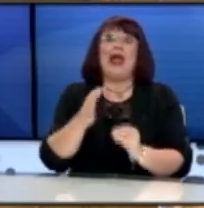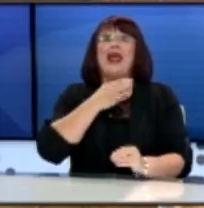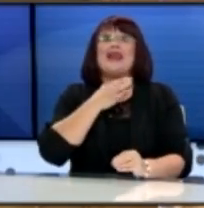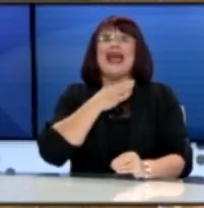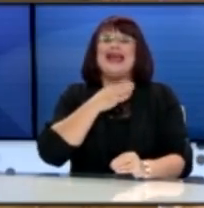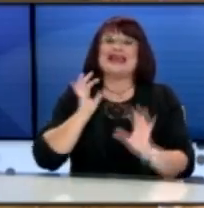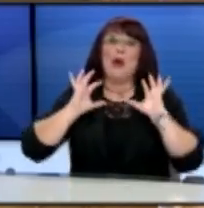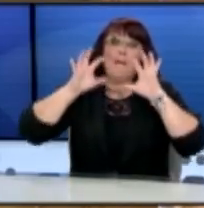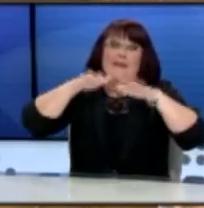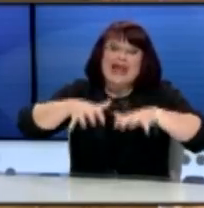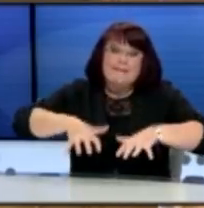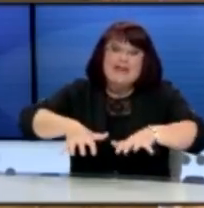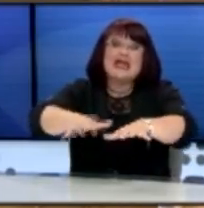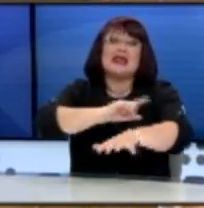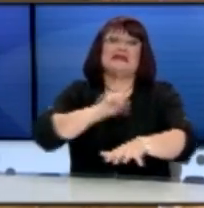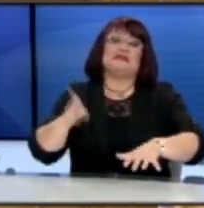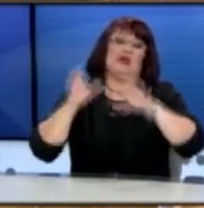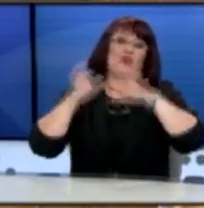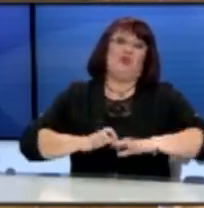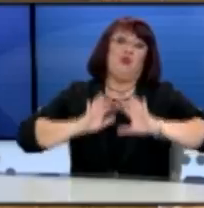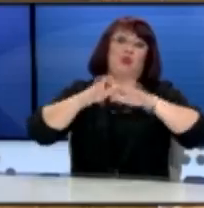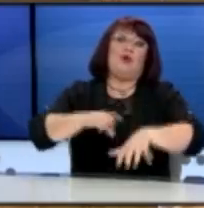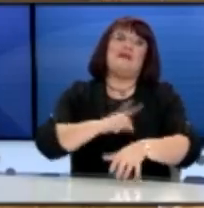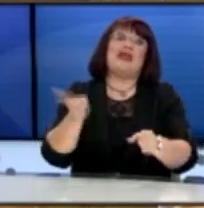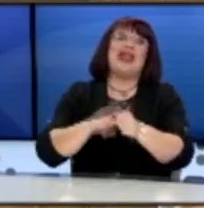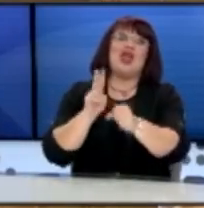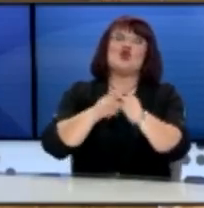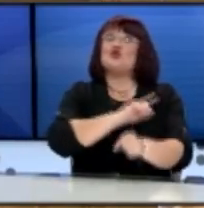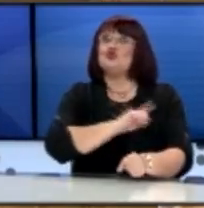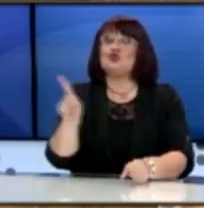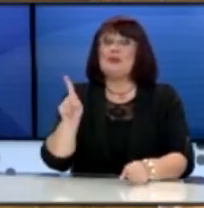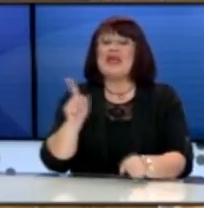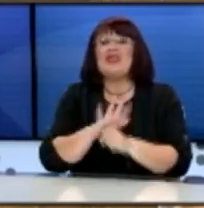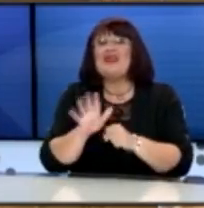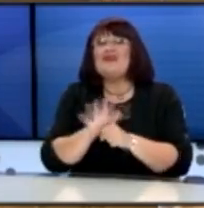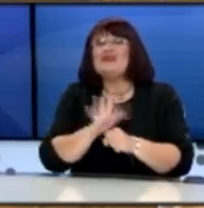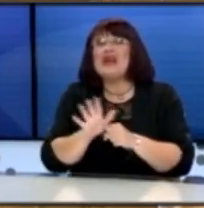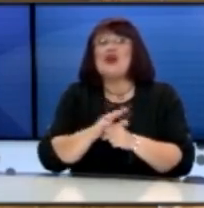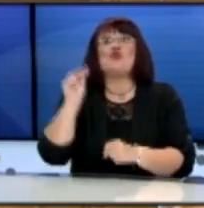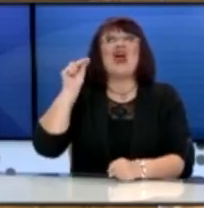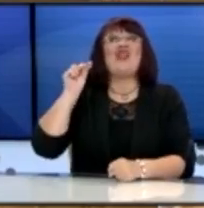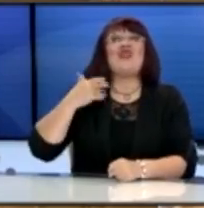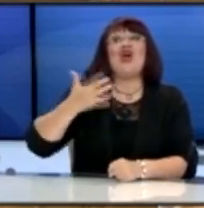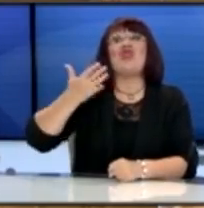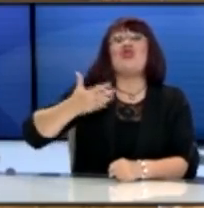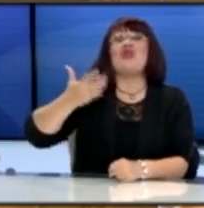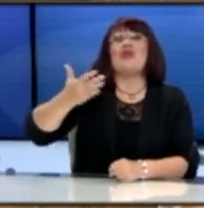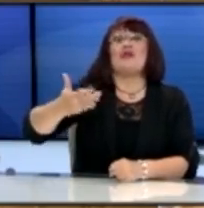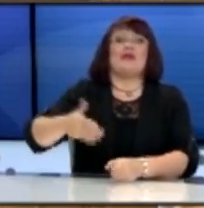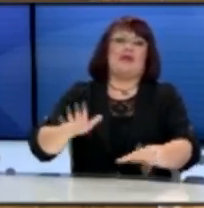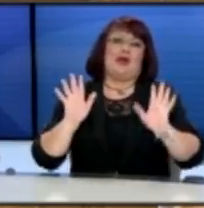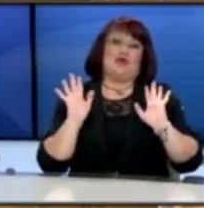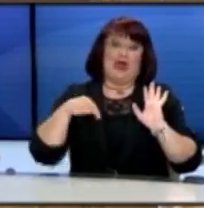αναγκαία αντιπλημμυρικά μέτρα για να μην θρηνήσουμε ζωές. Δεν μας αρκούν οι υποσχέσεις οι γενικές